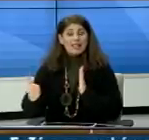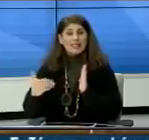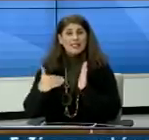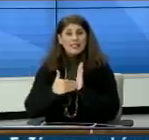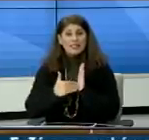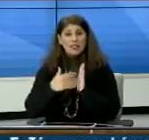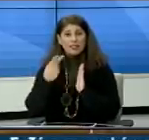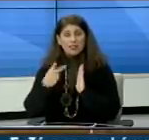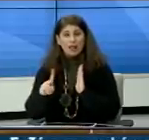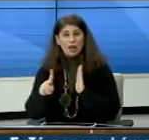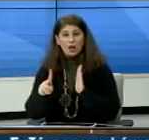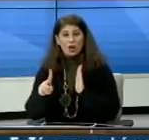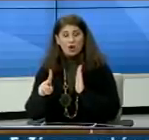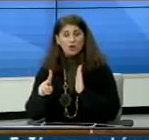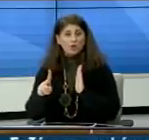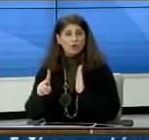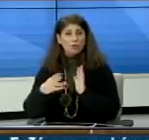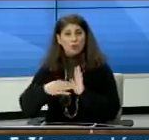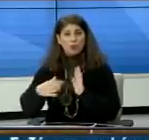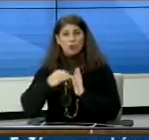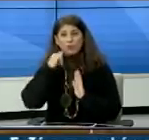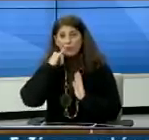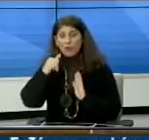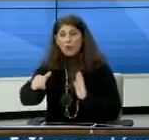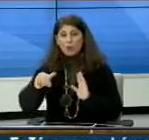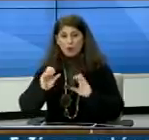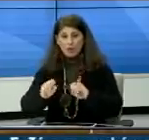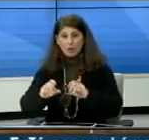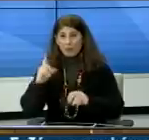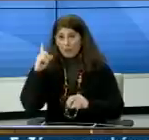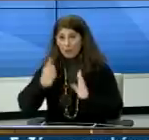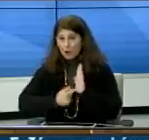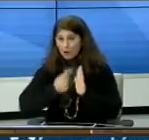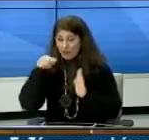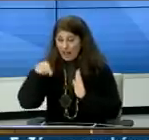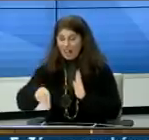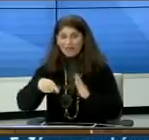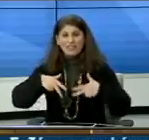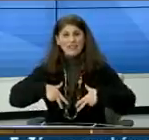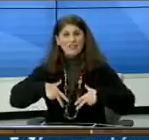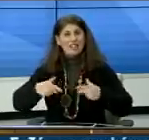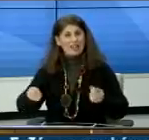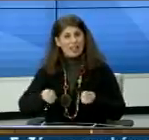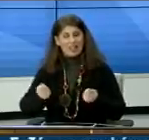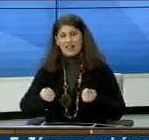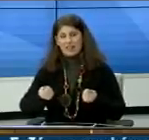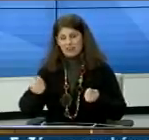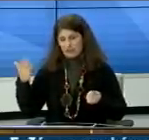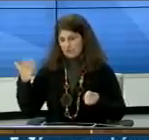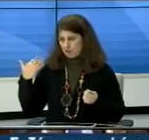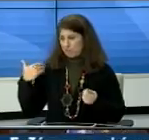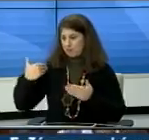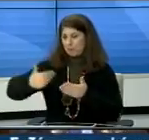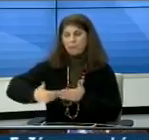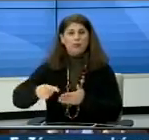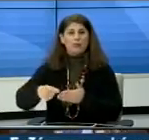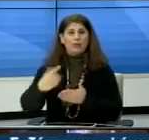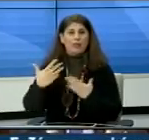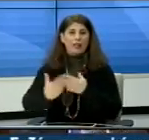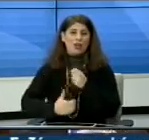16.200 προσλήψεις μόνιμων εκπαιδευτικών που για πρώτη φορά αυτή η κυβέρνηση έκανε εδώ και μια δεκαετία.